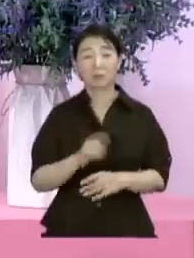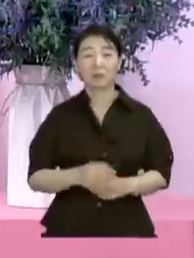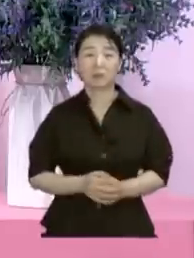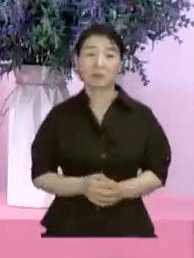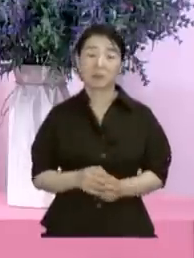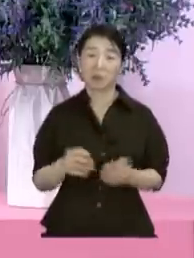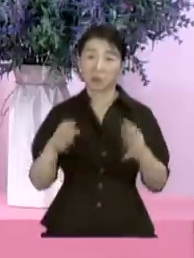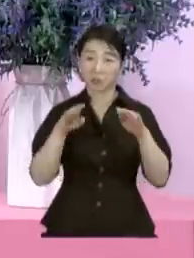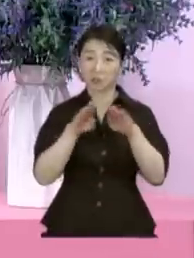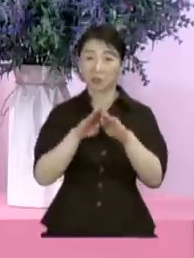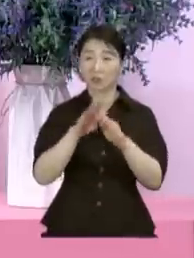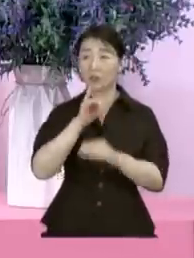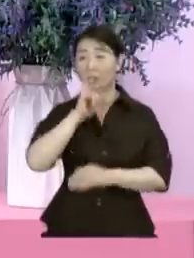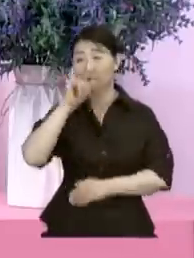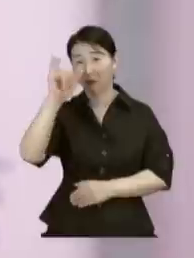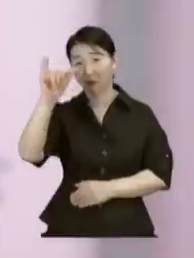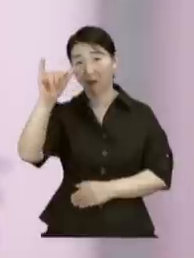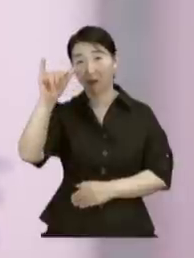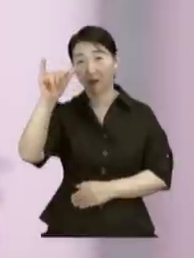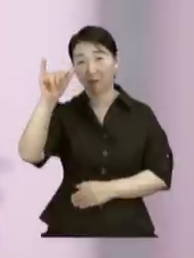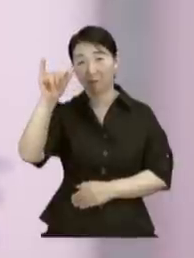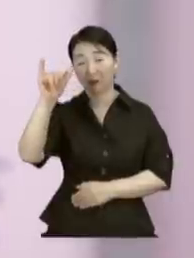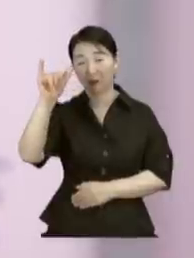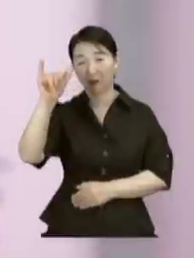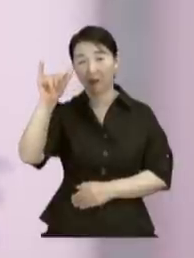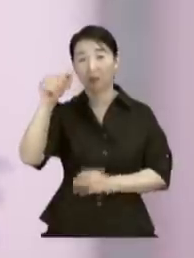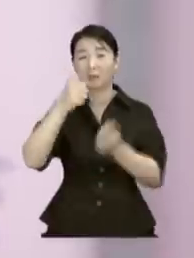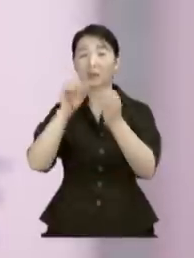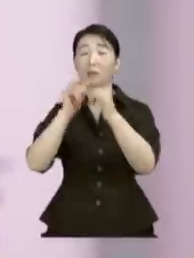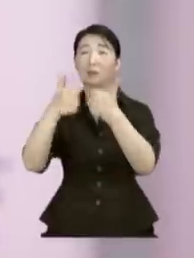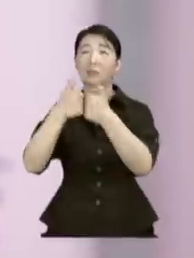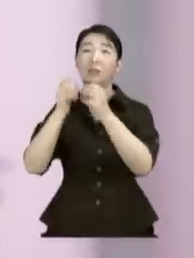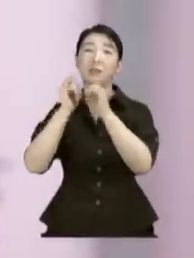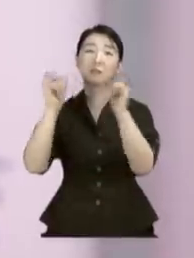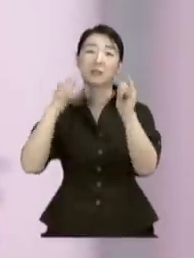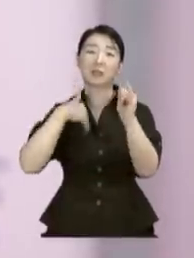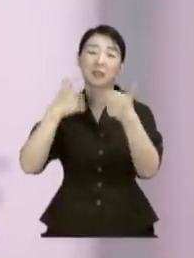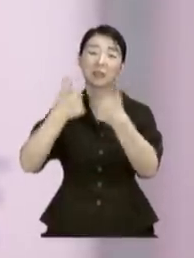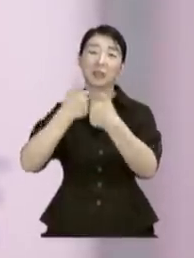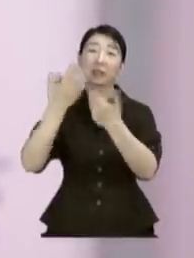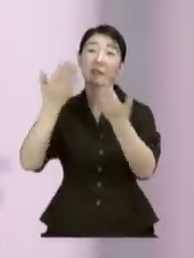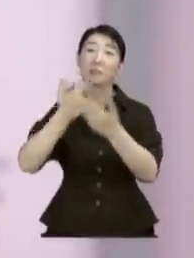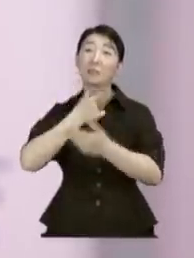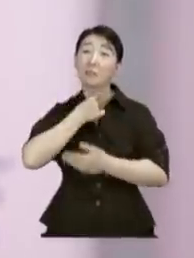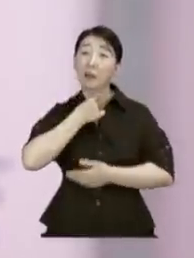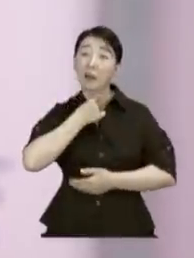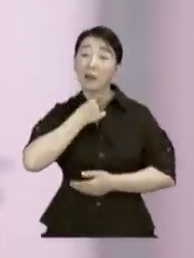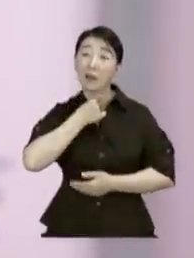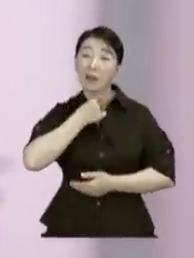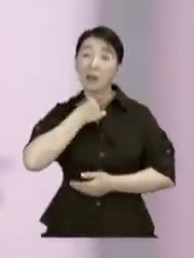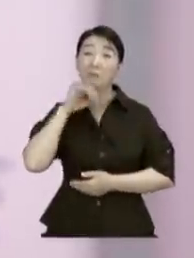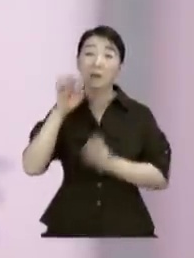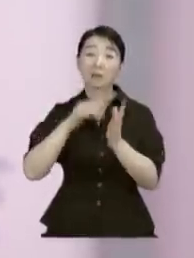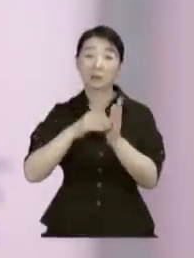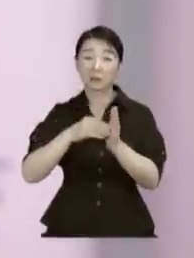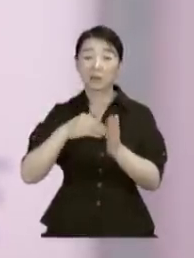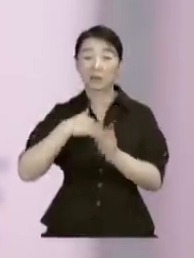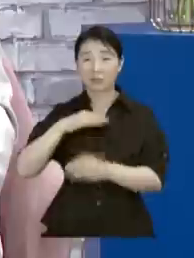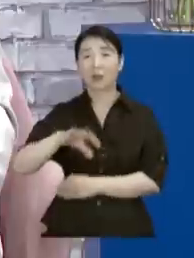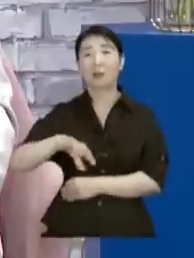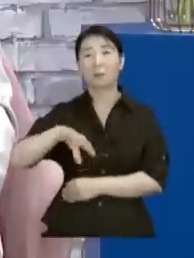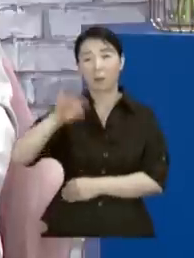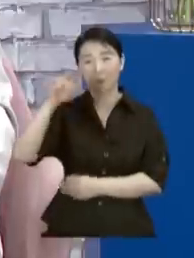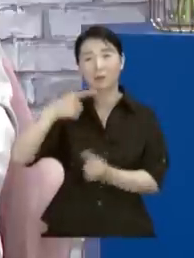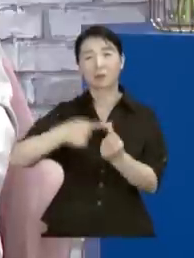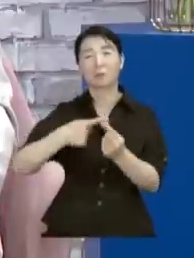어느 기관에다가 연락을 했는데 탈북민 상담사입니다. 저 상담 받을 수 있을까요? 했더니 다른 사람 다 제쳐놓고 저 상담해